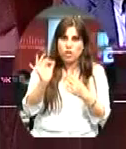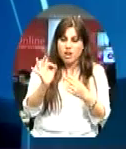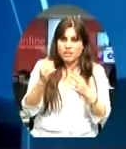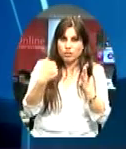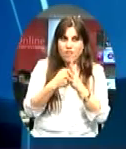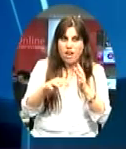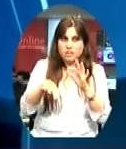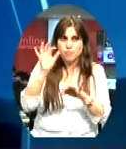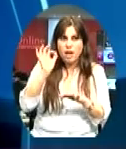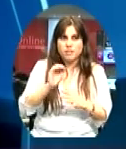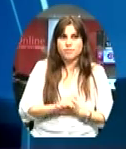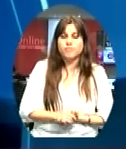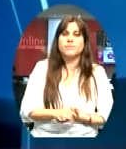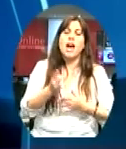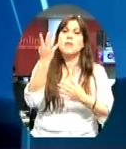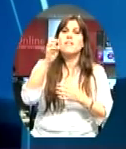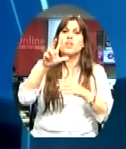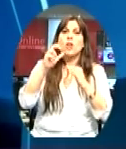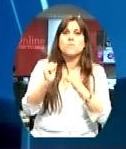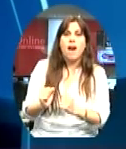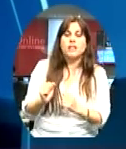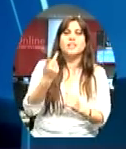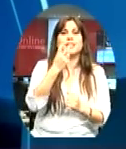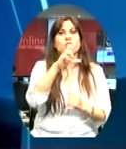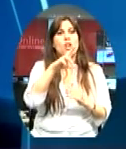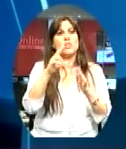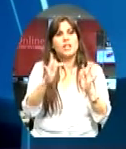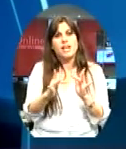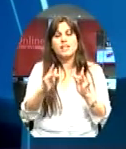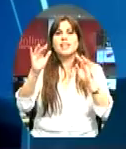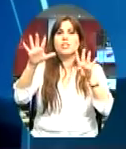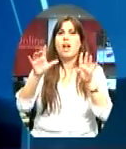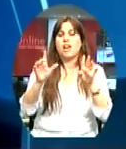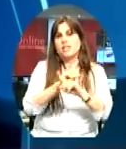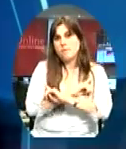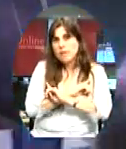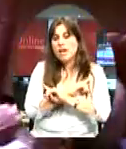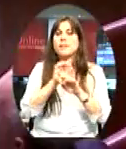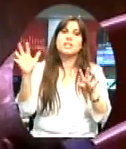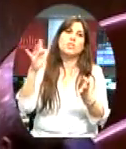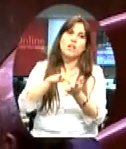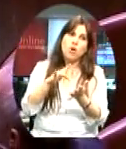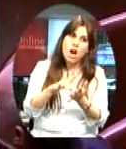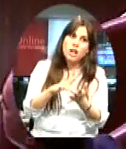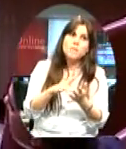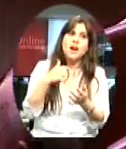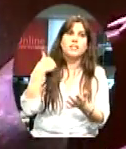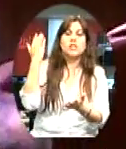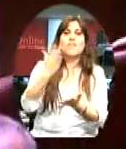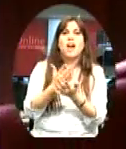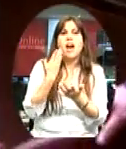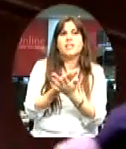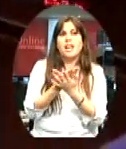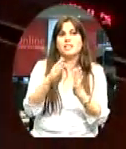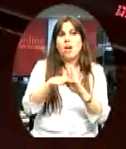היום. 43 בעד, 23 נגד, 9 נמנעים, 9 נוכחים. אני קובע כי הצעת החוק